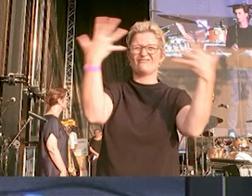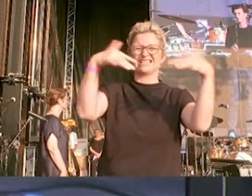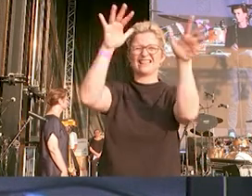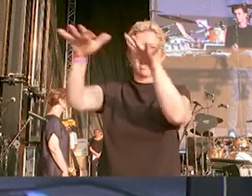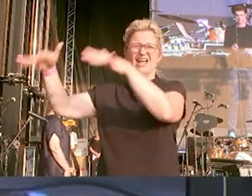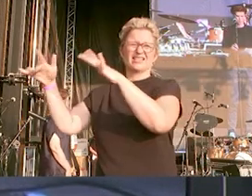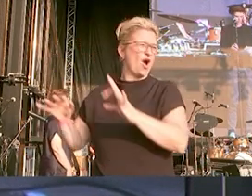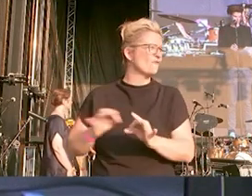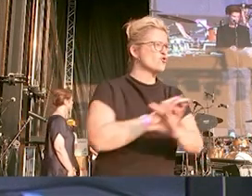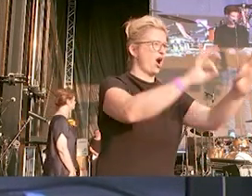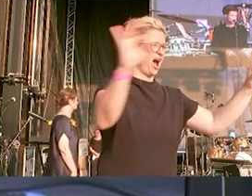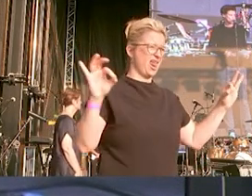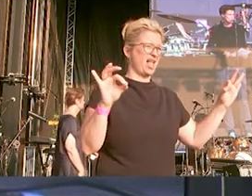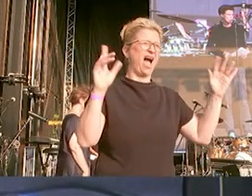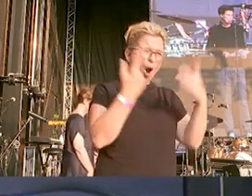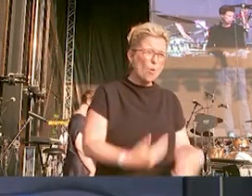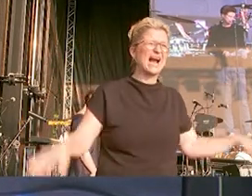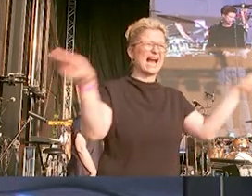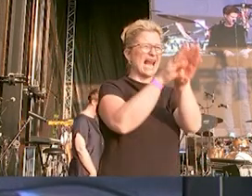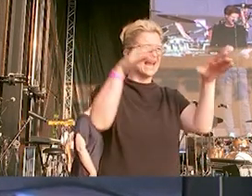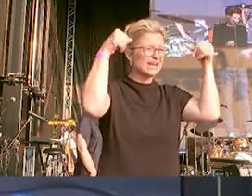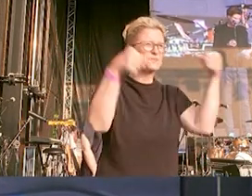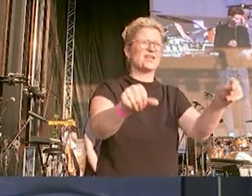gleich verpflichten.